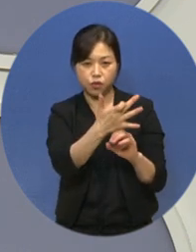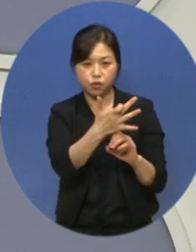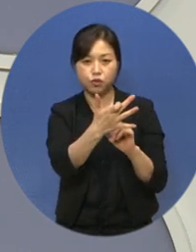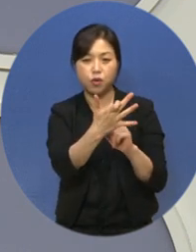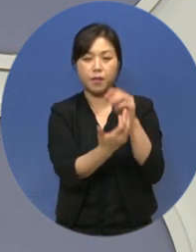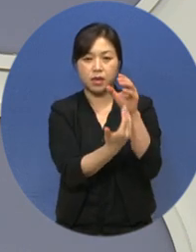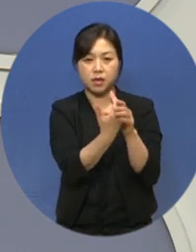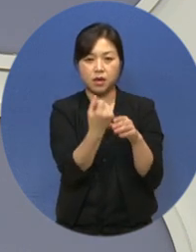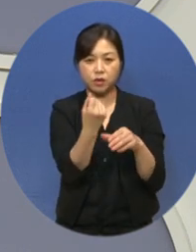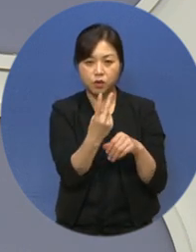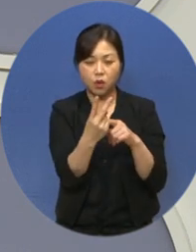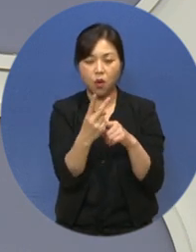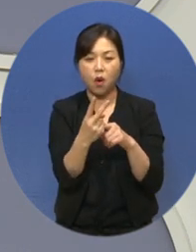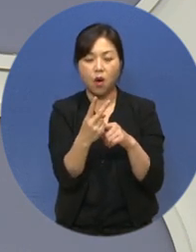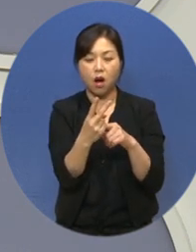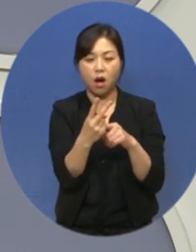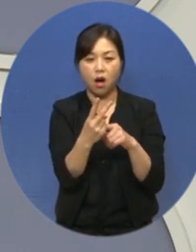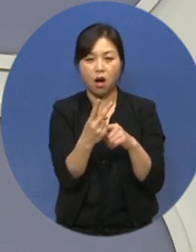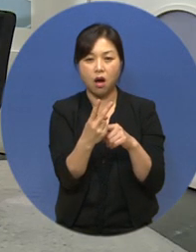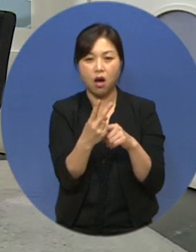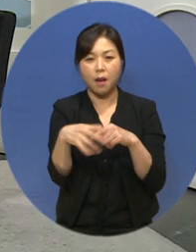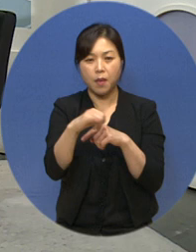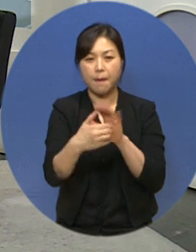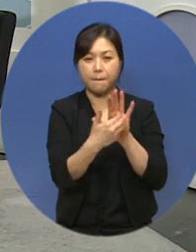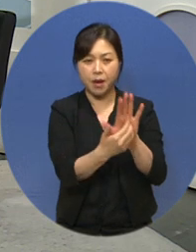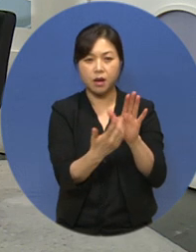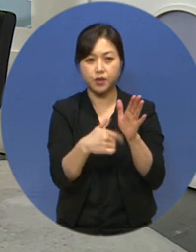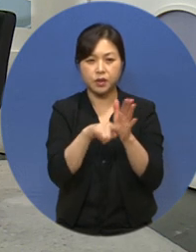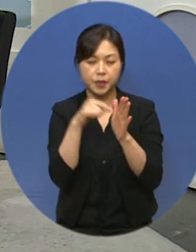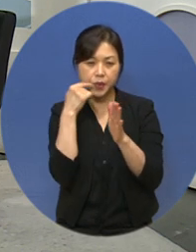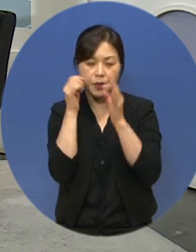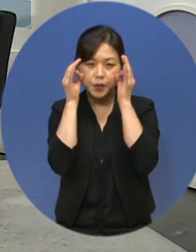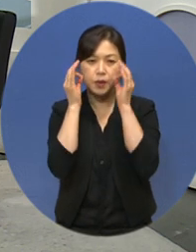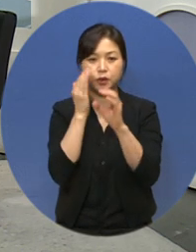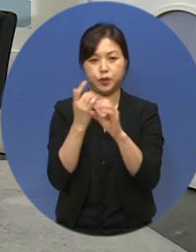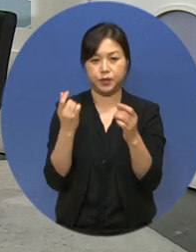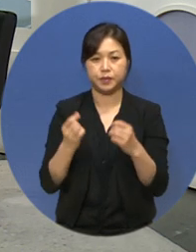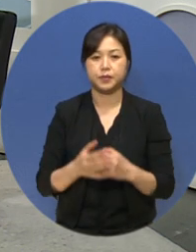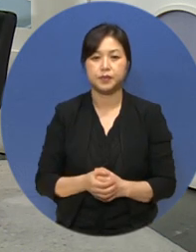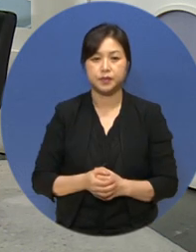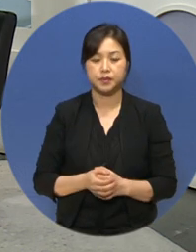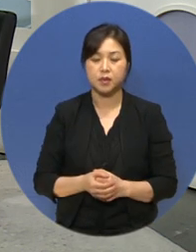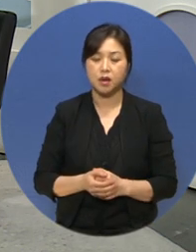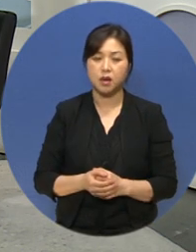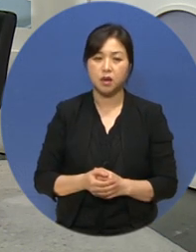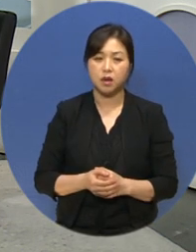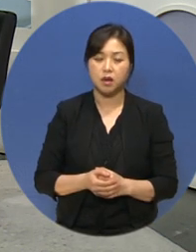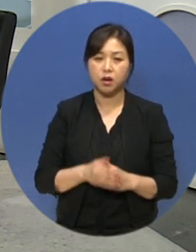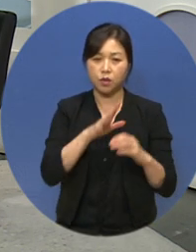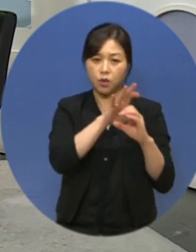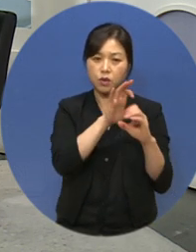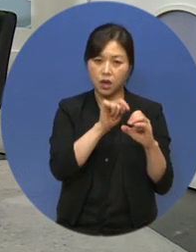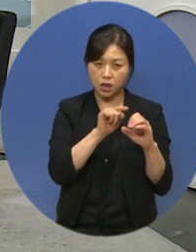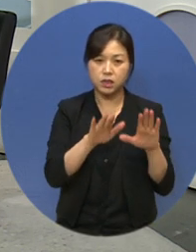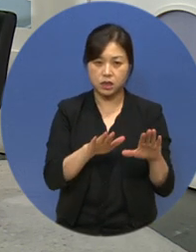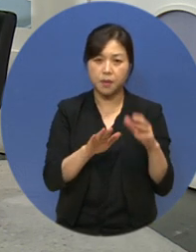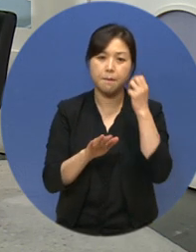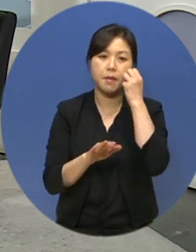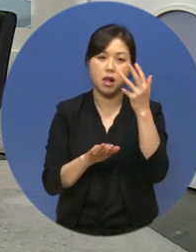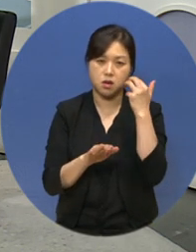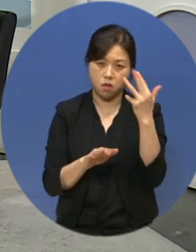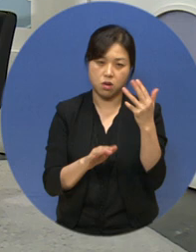방역을 하고 있다 그런 말씀 드립니다 4 이 고로 나아가 이제 8개월을 접어들어서 멜로